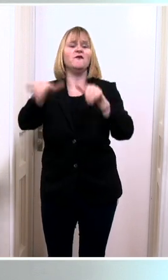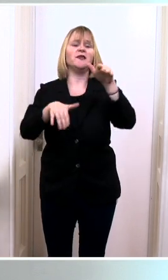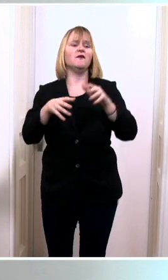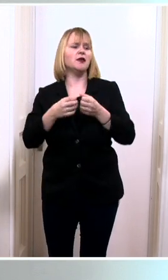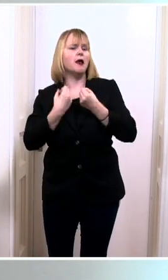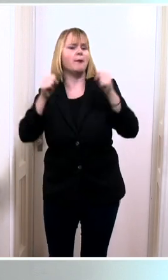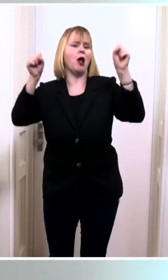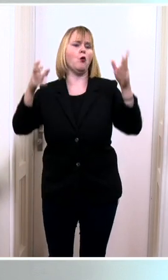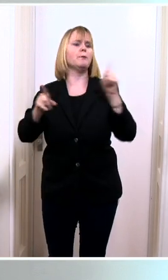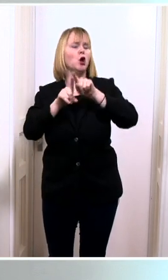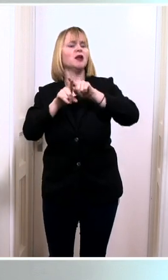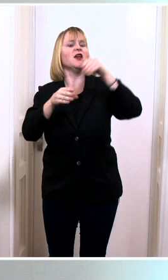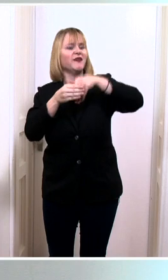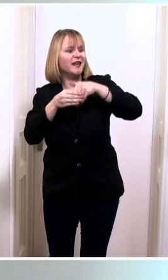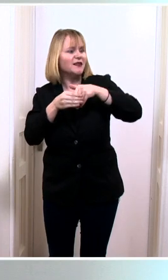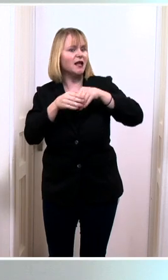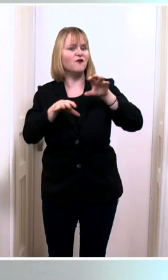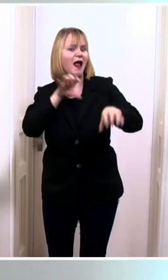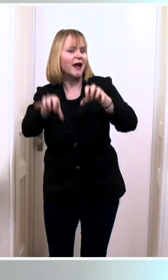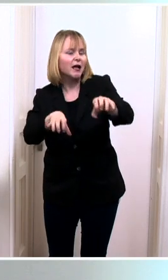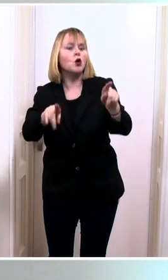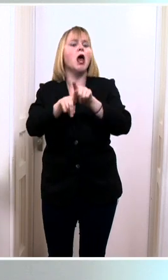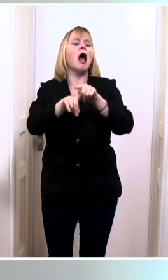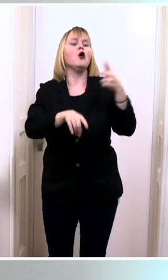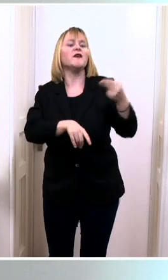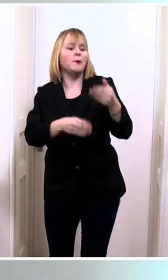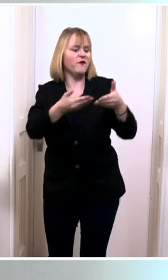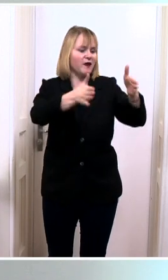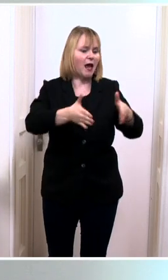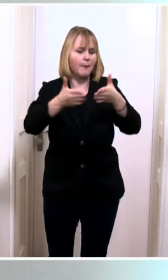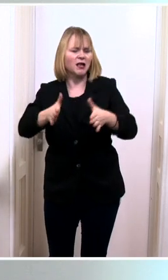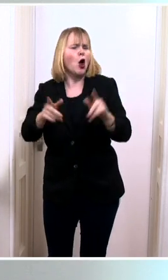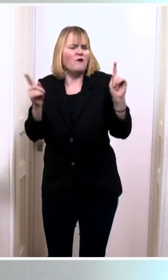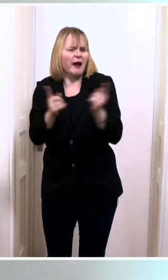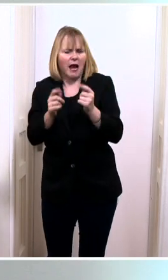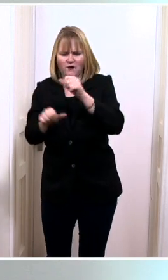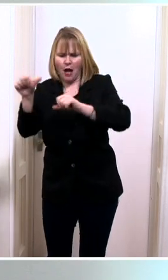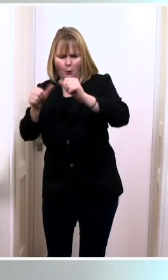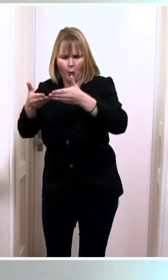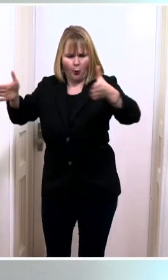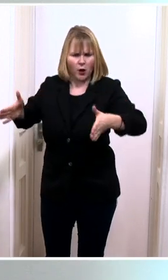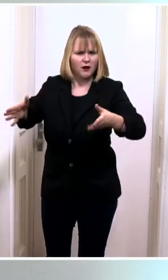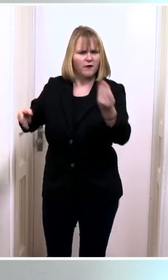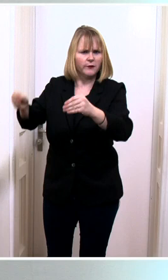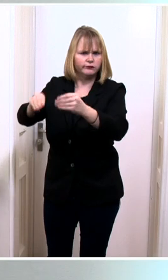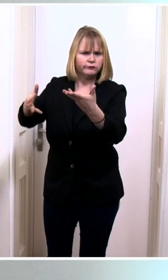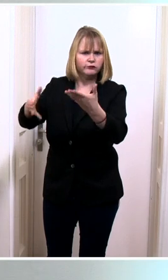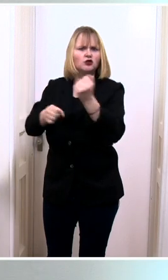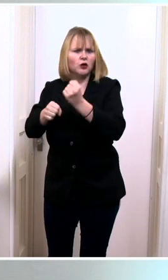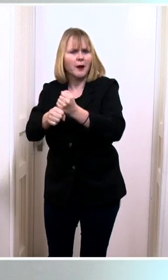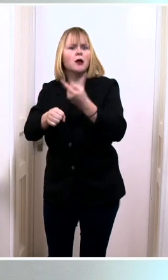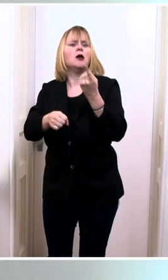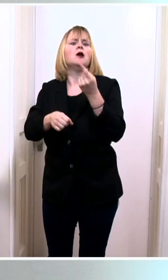jetzt gemacht, die Impfkabinen. Es wird ein kleines Labor eingebaut, wo man diesen sehr aufwendigen Pfizer-BioNTech-Impfstoff